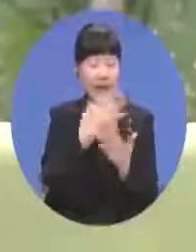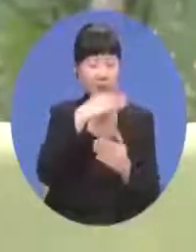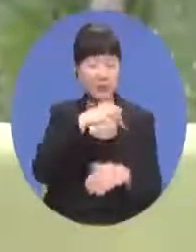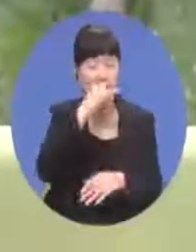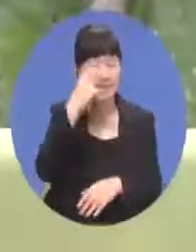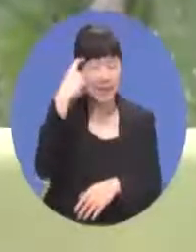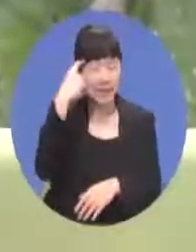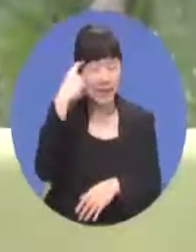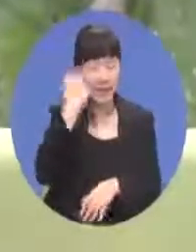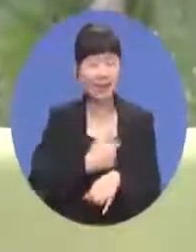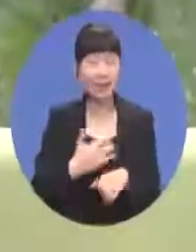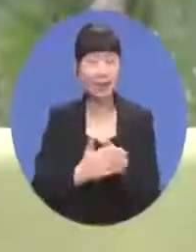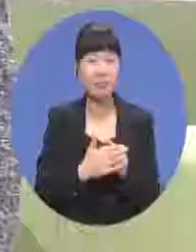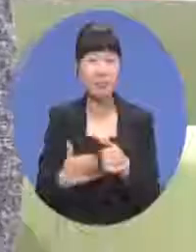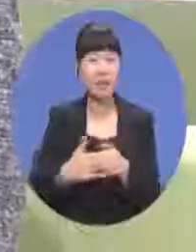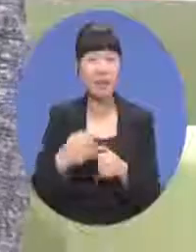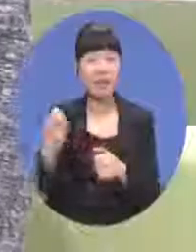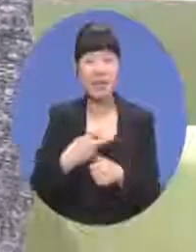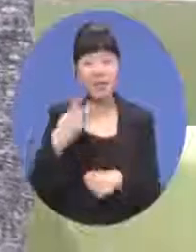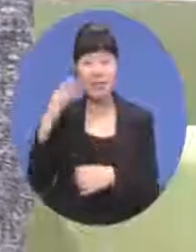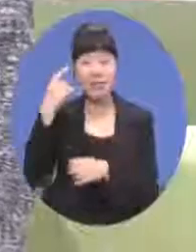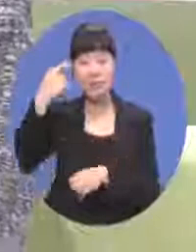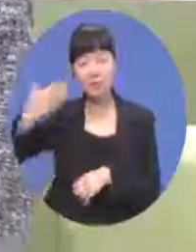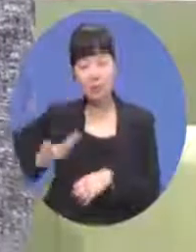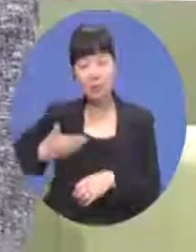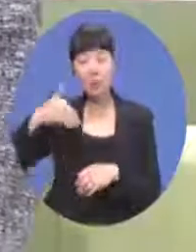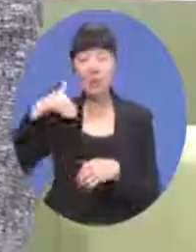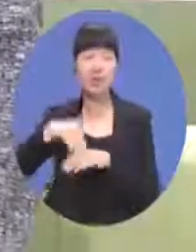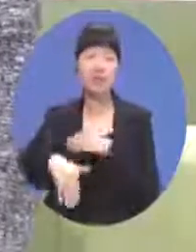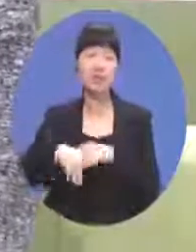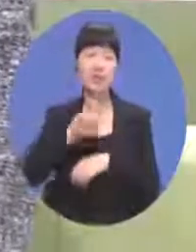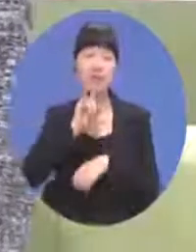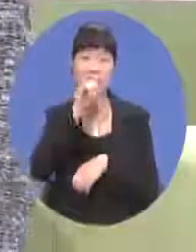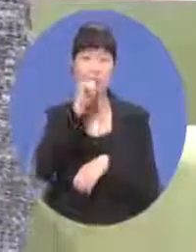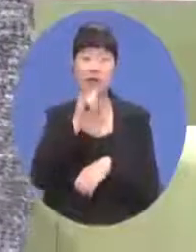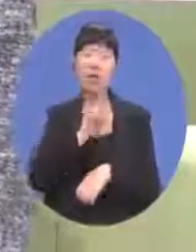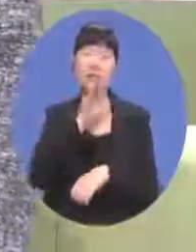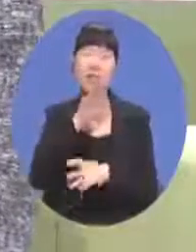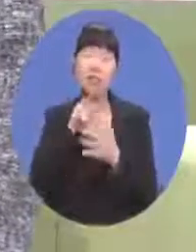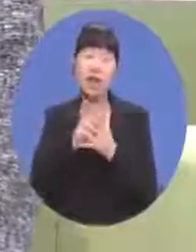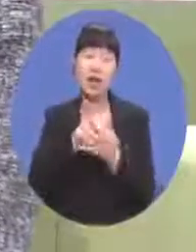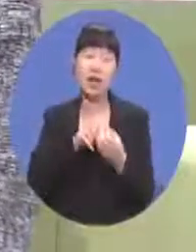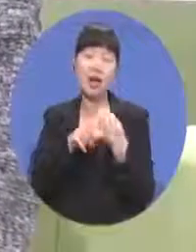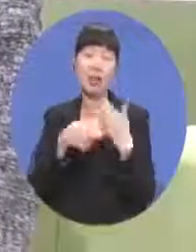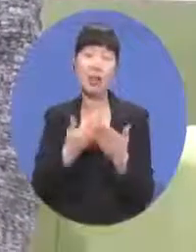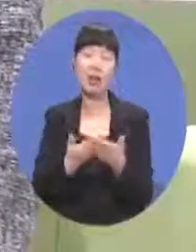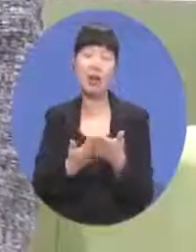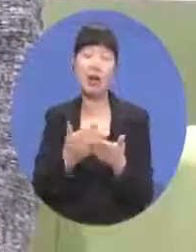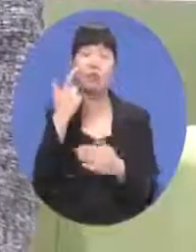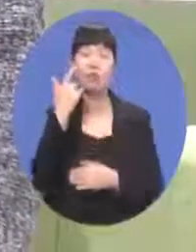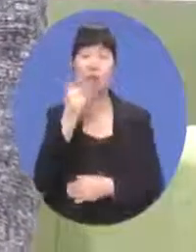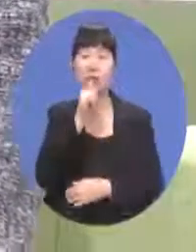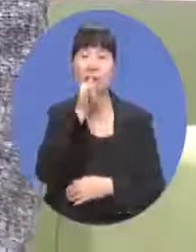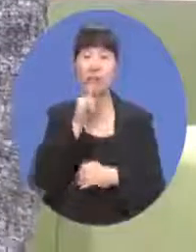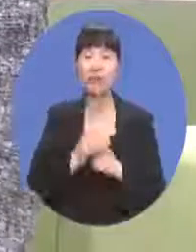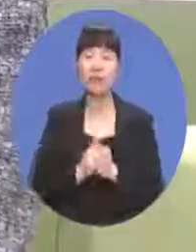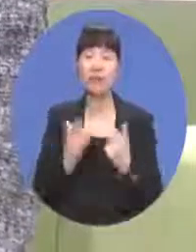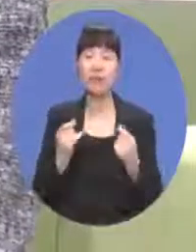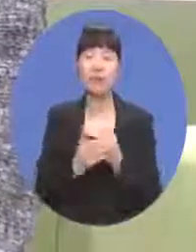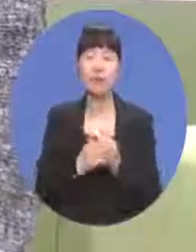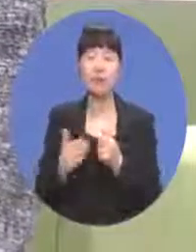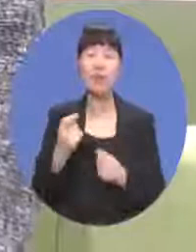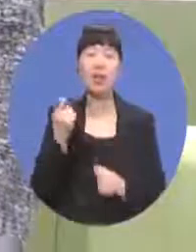드니까 자꾸 이제 Q&A식에 이런 거를 물어봐요. 그러니까 소위 정답을 요구하는 걸 많이 물어보게 되거든요. 그래서